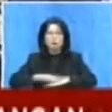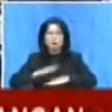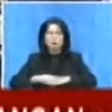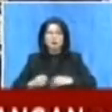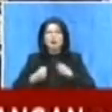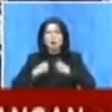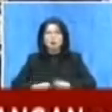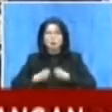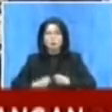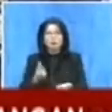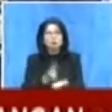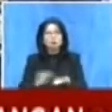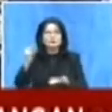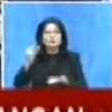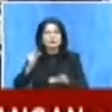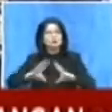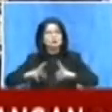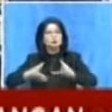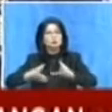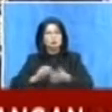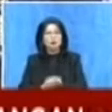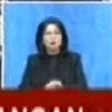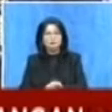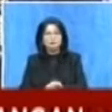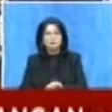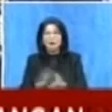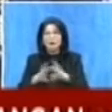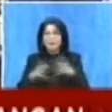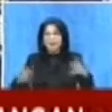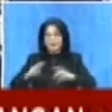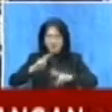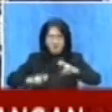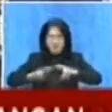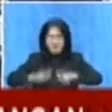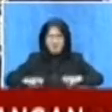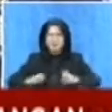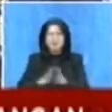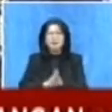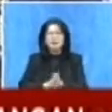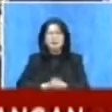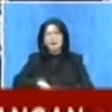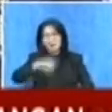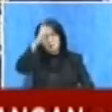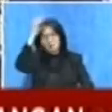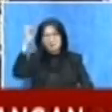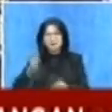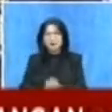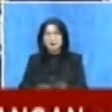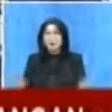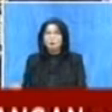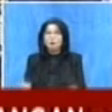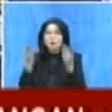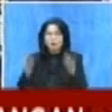penguatan perguruan tinggi kelas dunia, dan pengembangan riset dan inovasi. Pembangunan